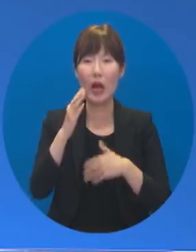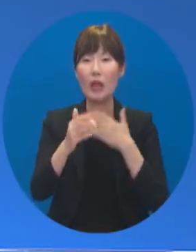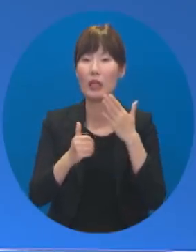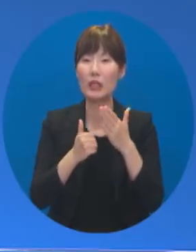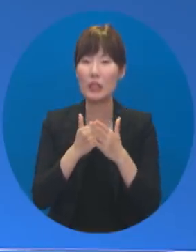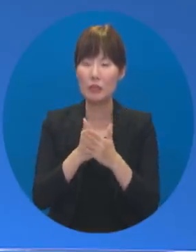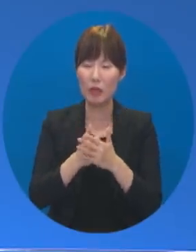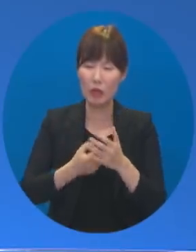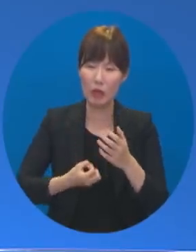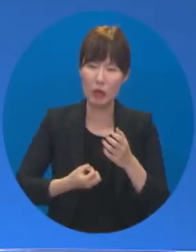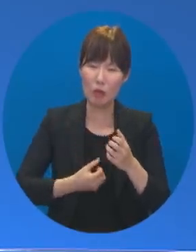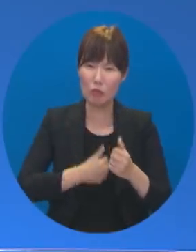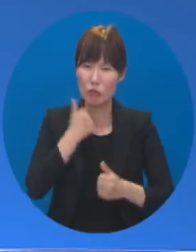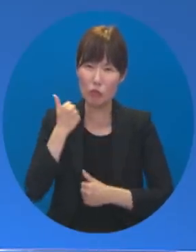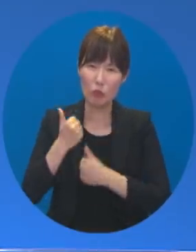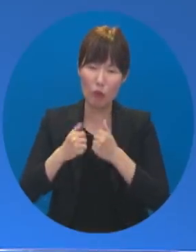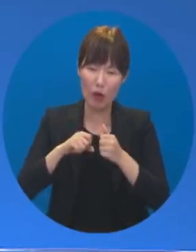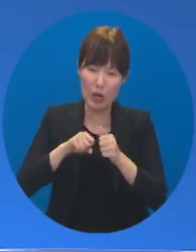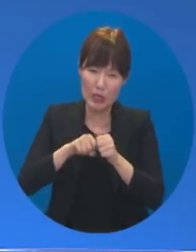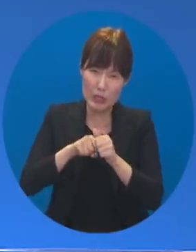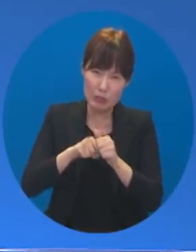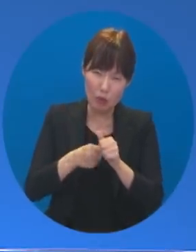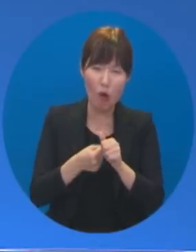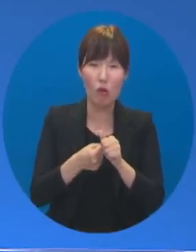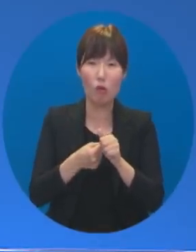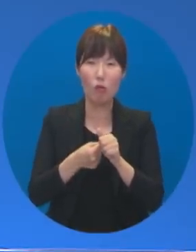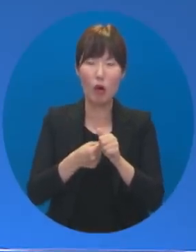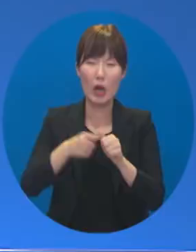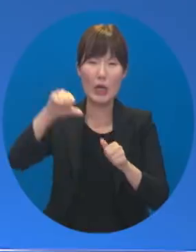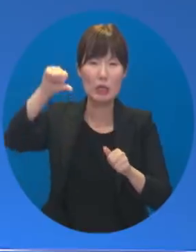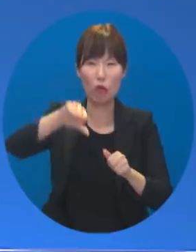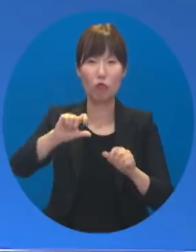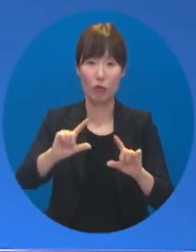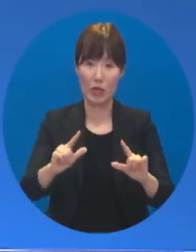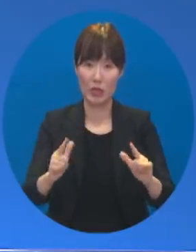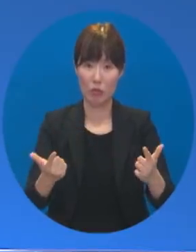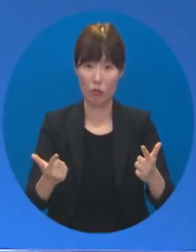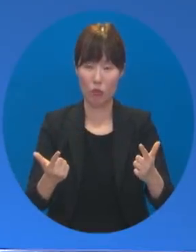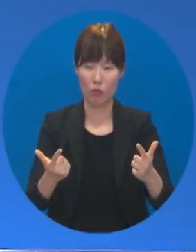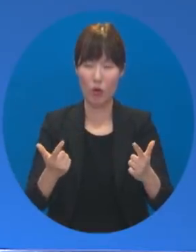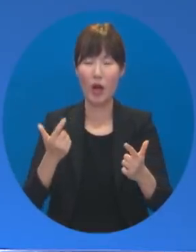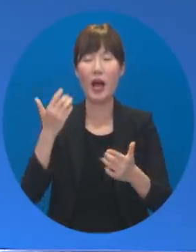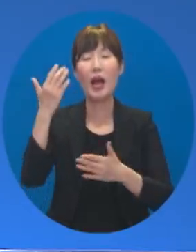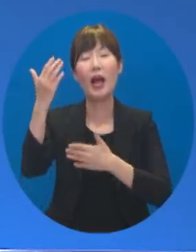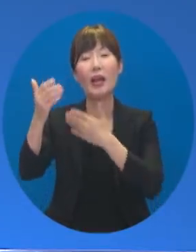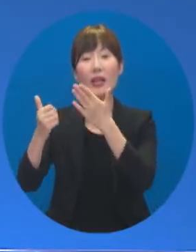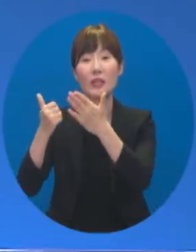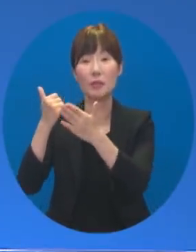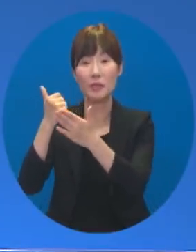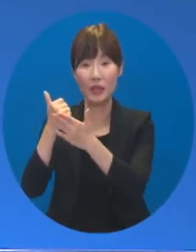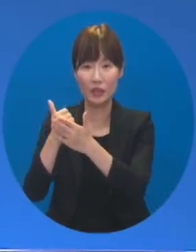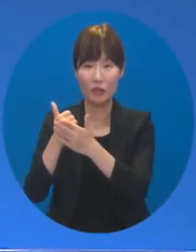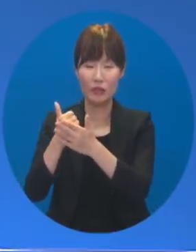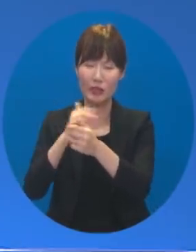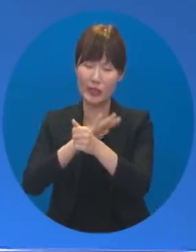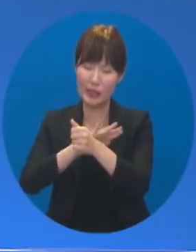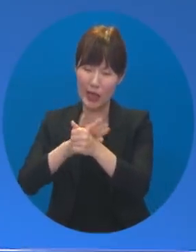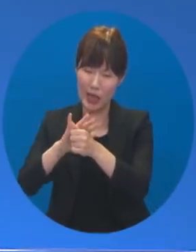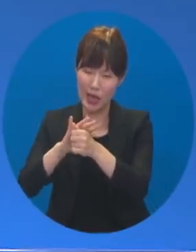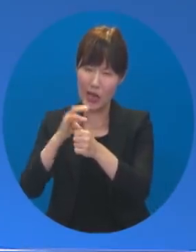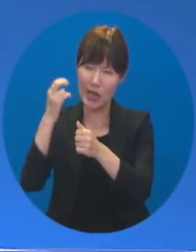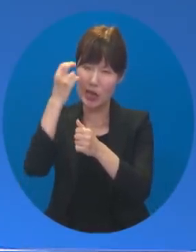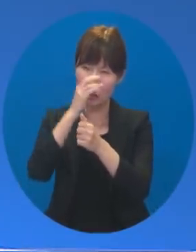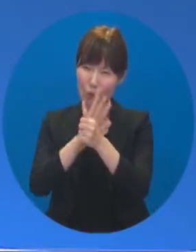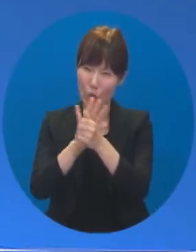진노와 저주가 아니라 하나님께서 가장 잘 돌볼 수 있는 사람을 선택하셔서